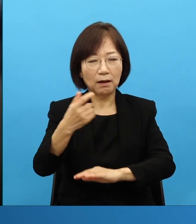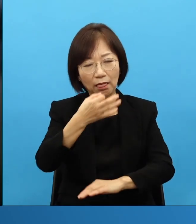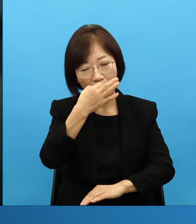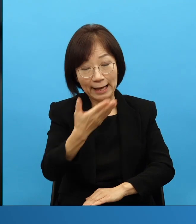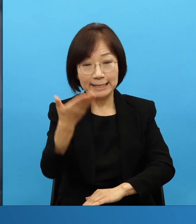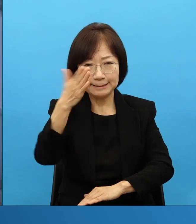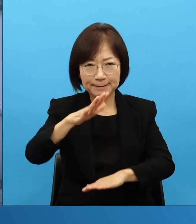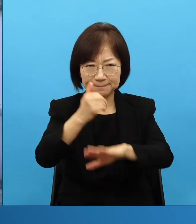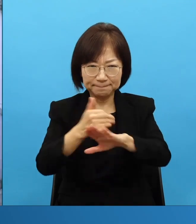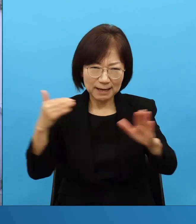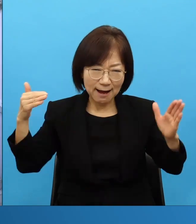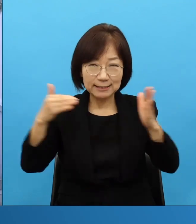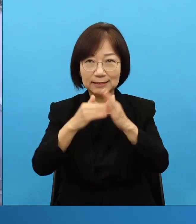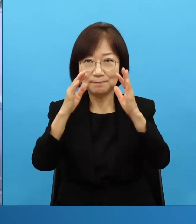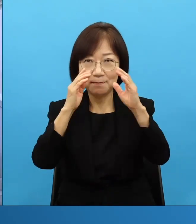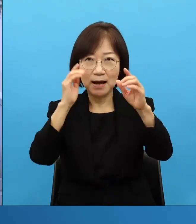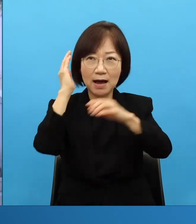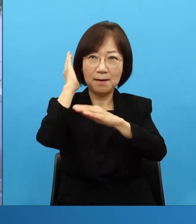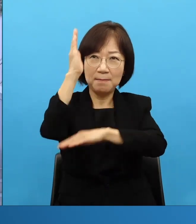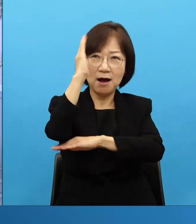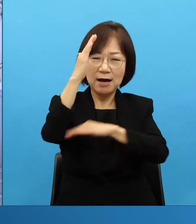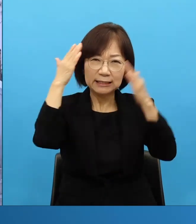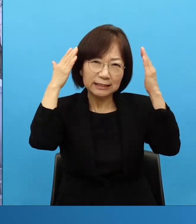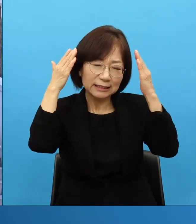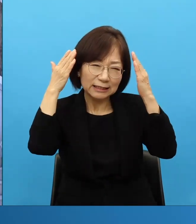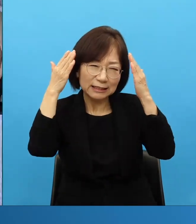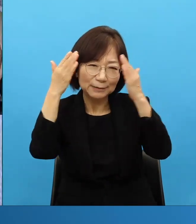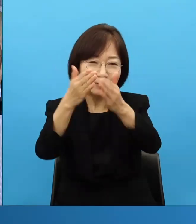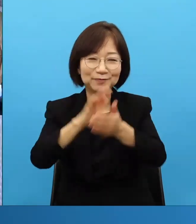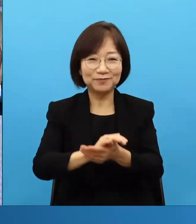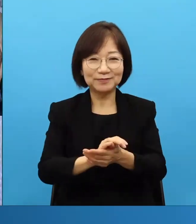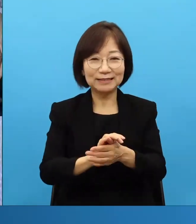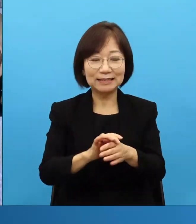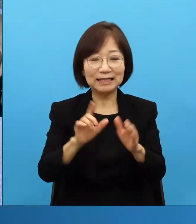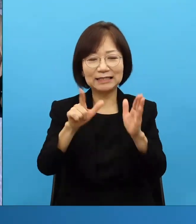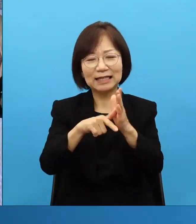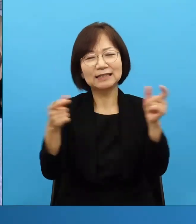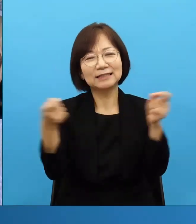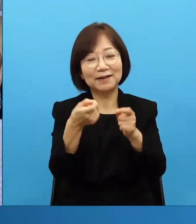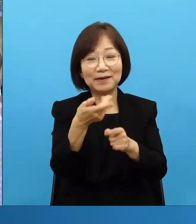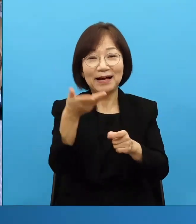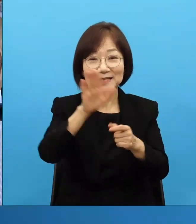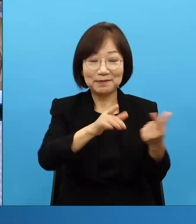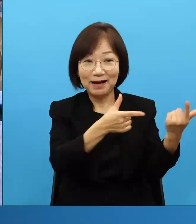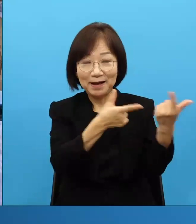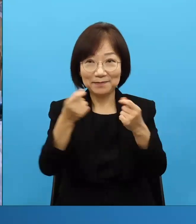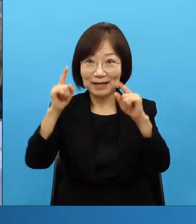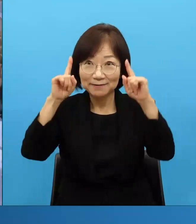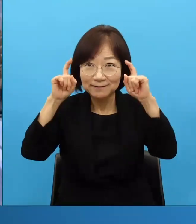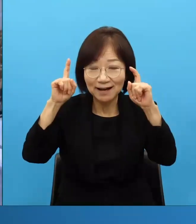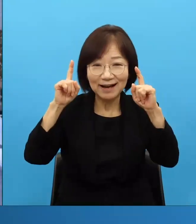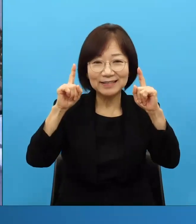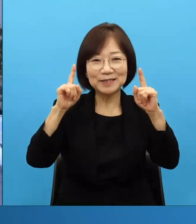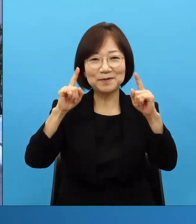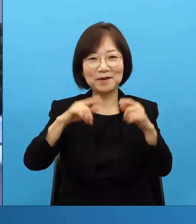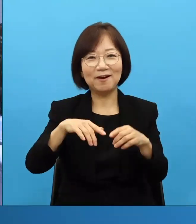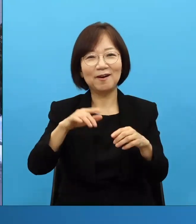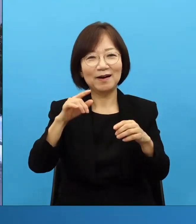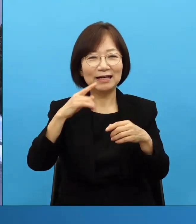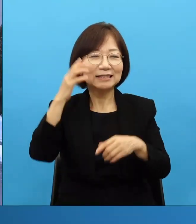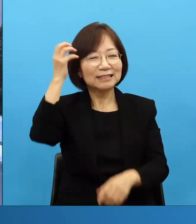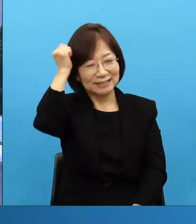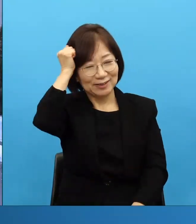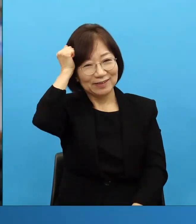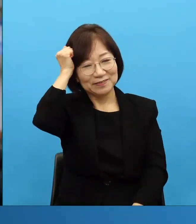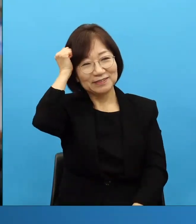말씀에 집중합니다. 짧은 시간이었지만 함께 사진 찍으며 2023년 새 청소를 기억합니다. 특별히